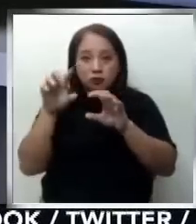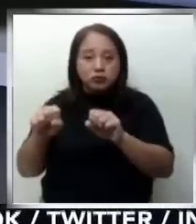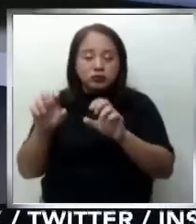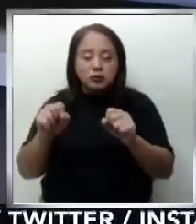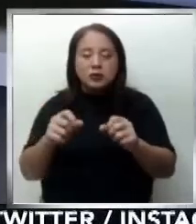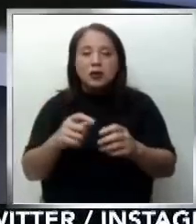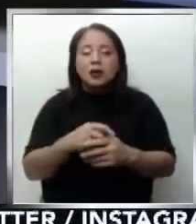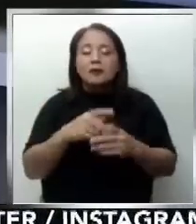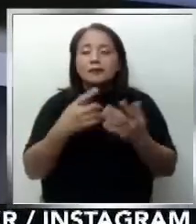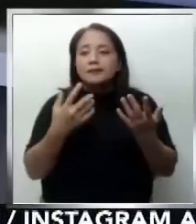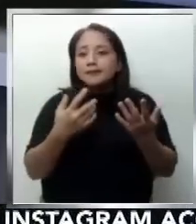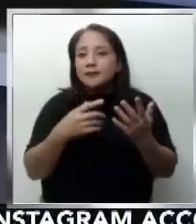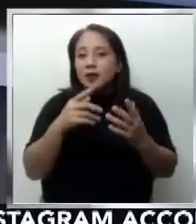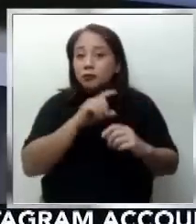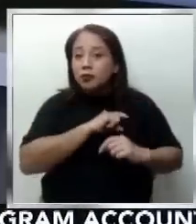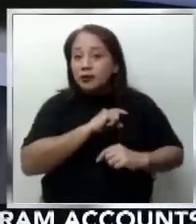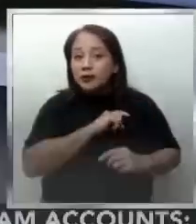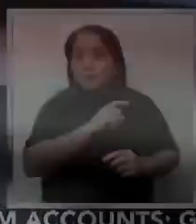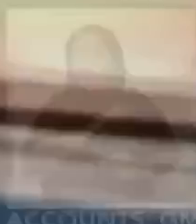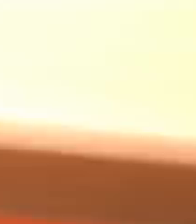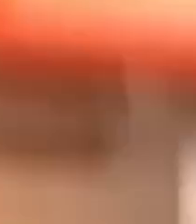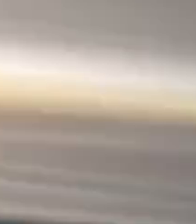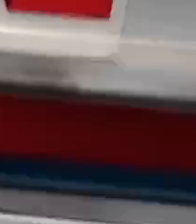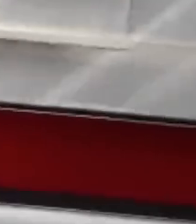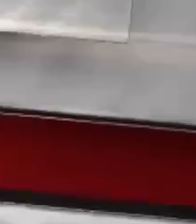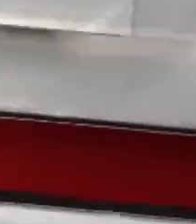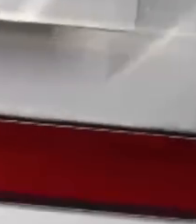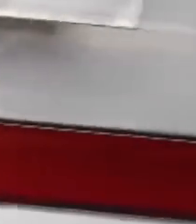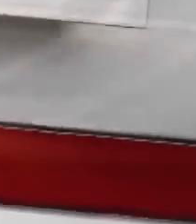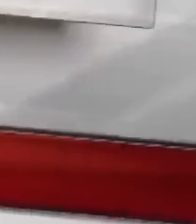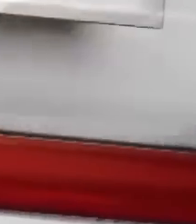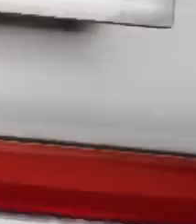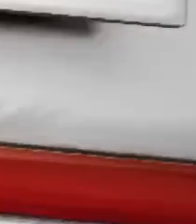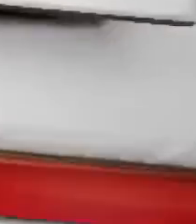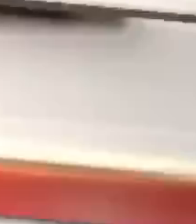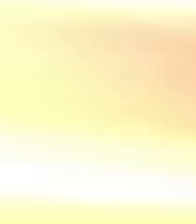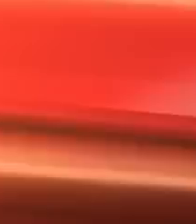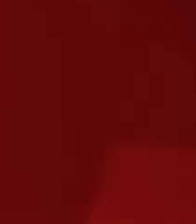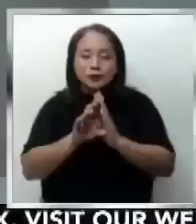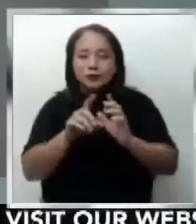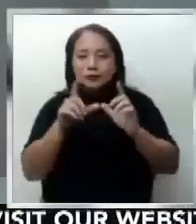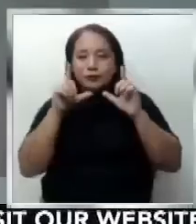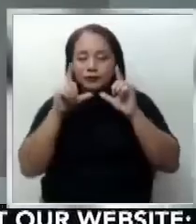mga larawan. Tinutukan niya ni Emil Sumangil, exclusive.